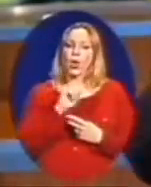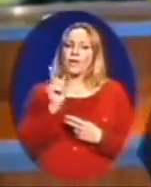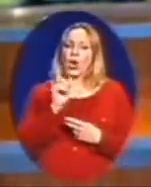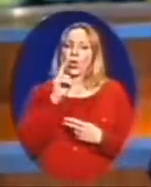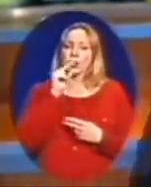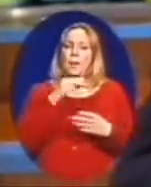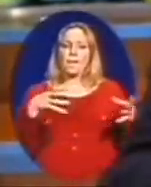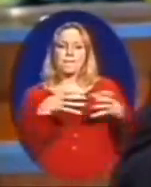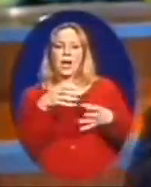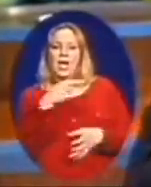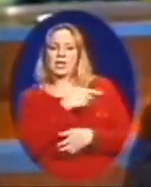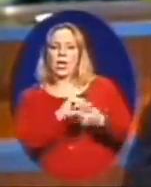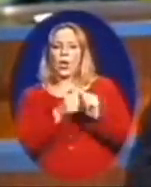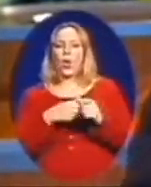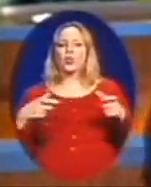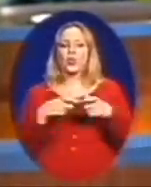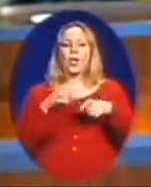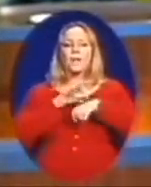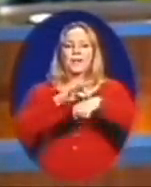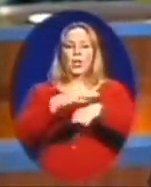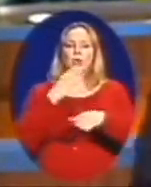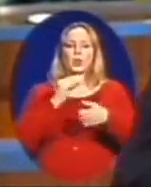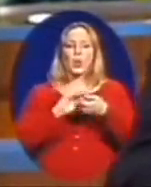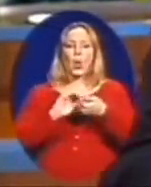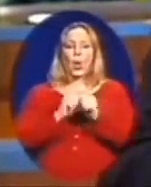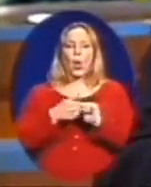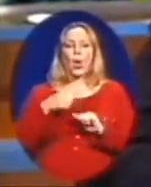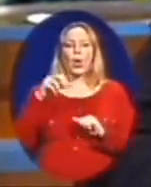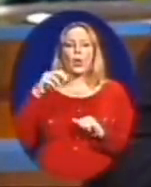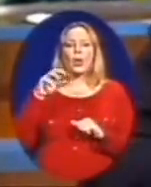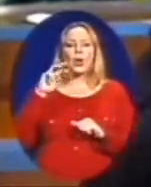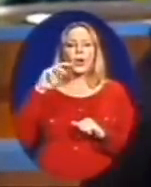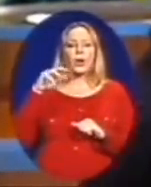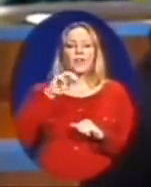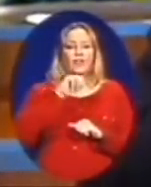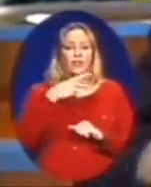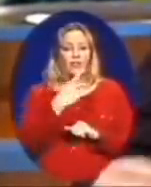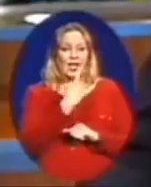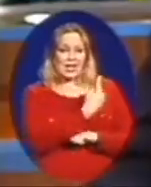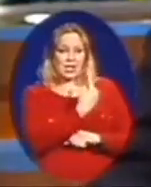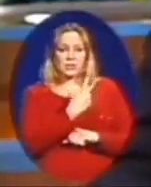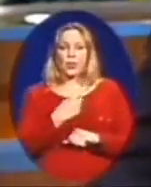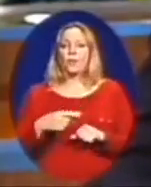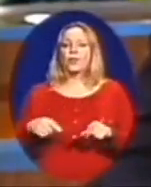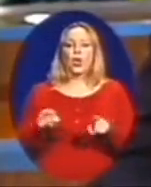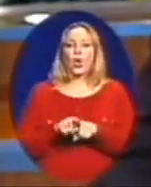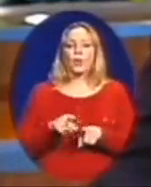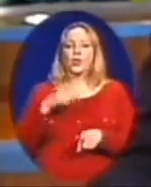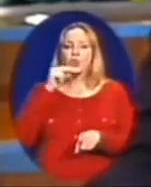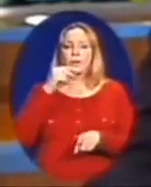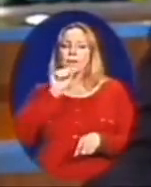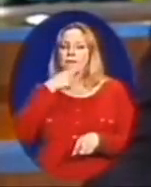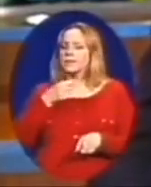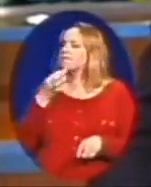דיבר על המחנה או על תנועת מנהיגות יהודית או על פייגלין עצמו, בלשון שבו אנחנו שמענו את נתניהו מדבר עליו